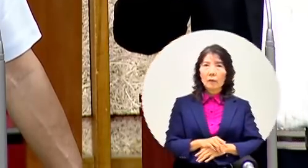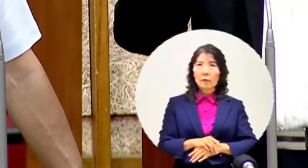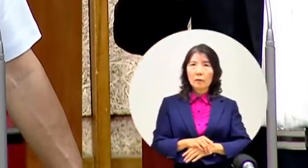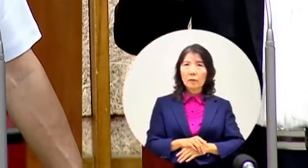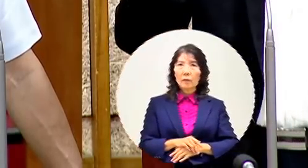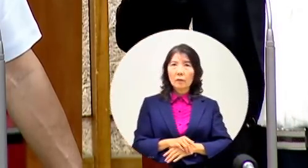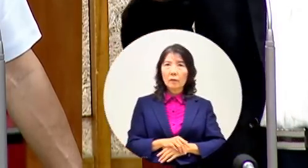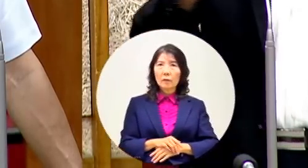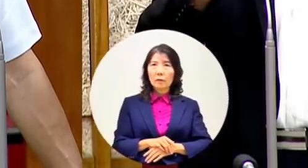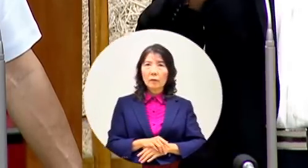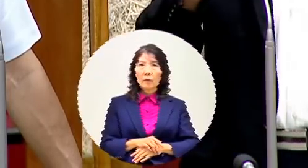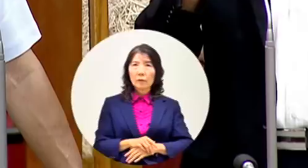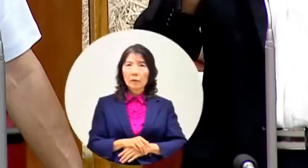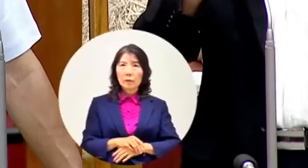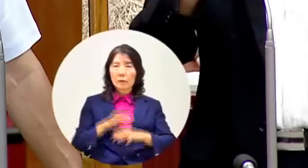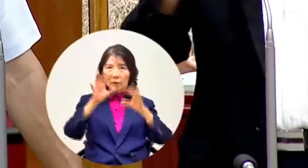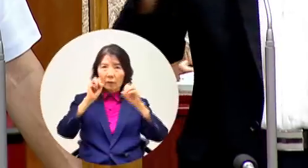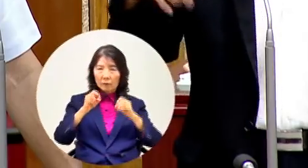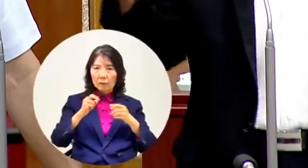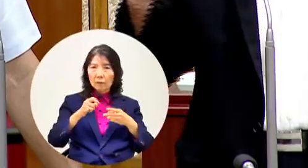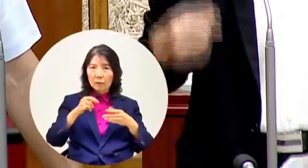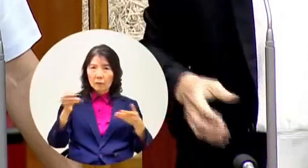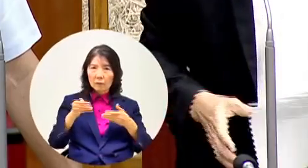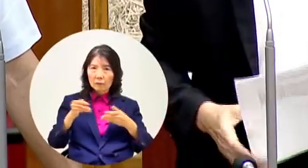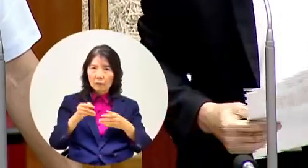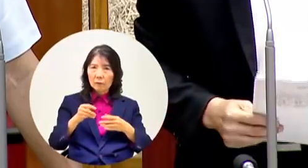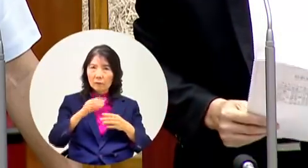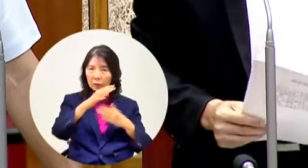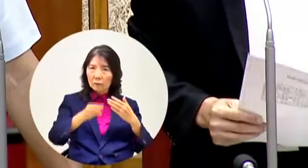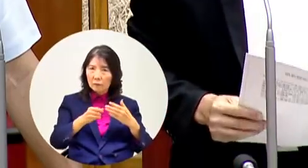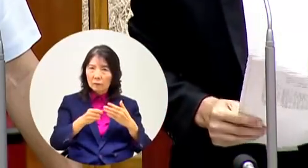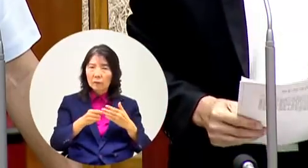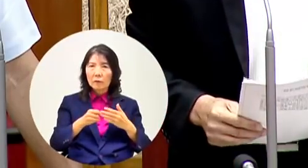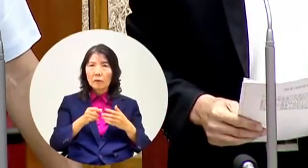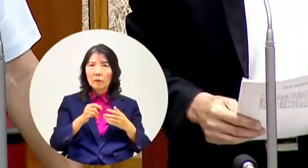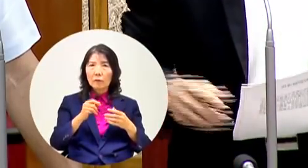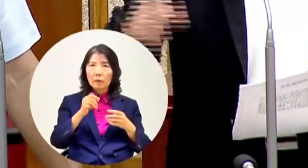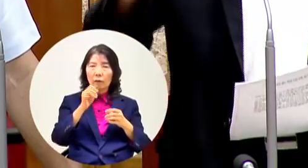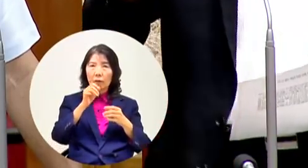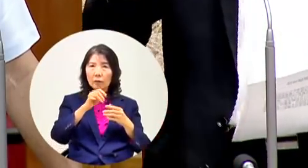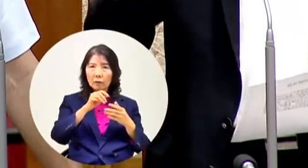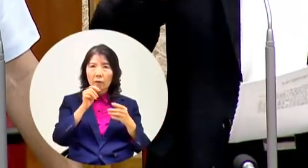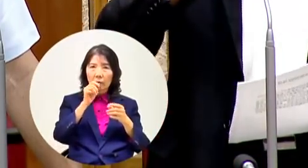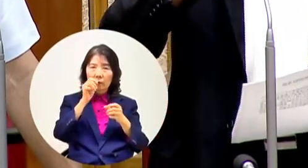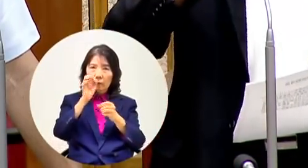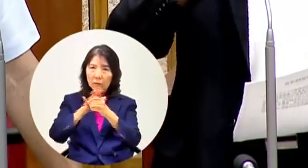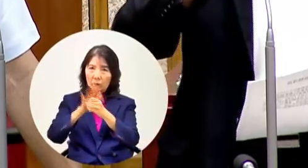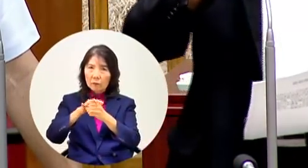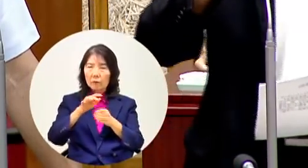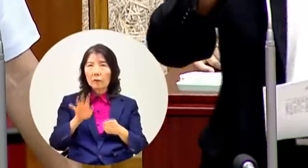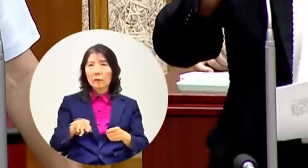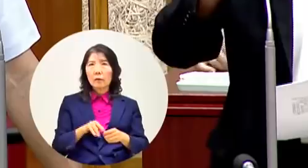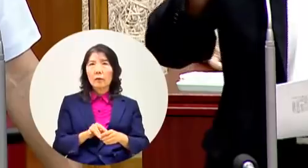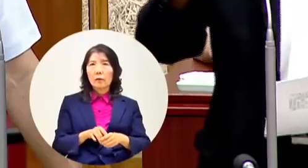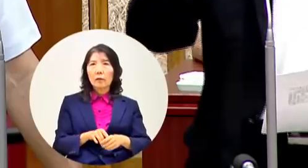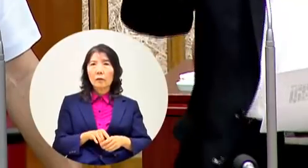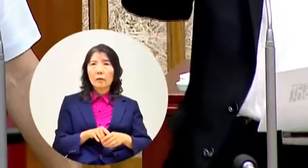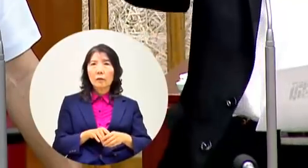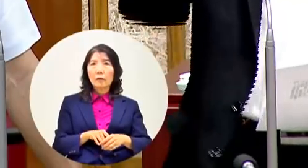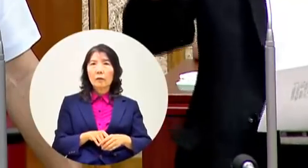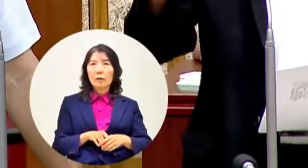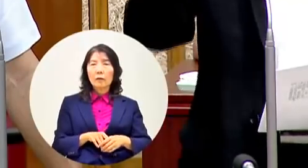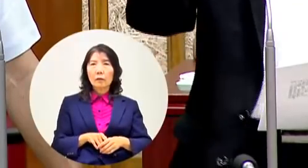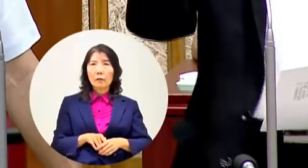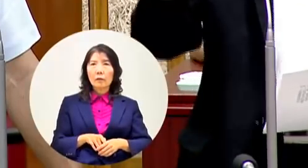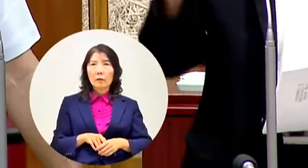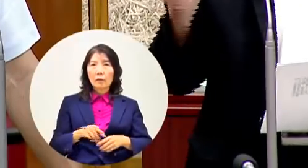高雄市拆迁工程的自治条例内底，迄、那个补偿标准来给补偿的。啊，所以讲到讲，张岩讲到迄个